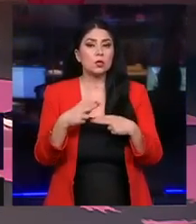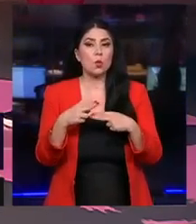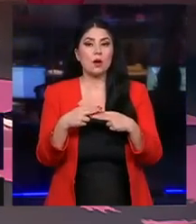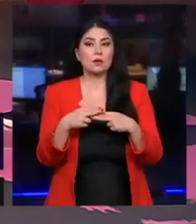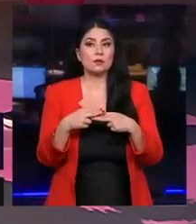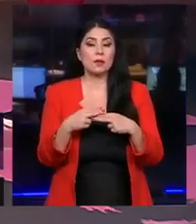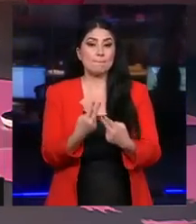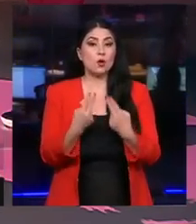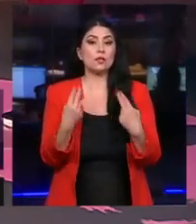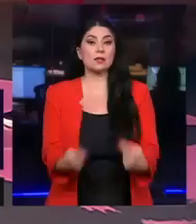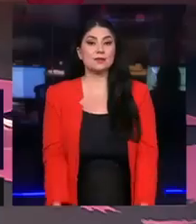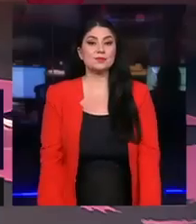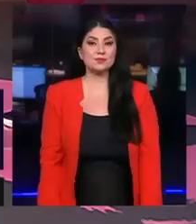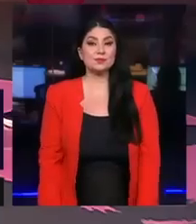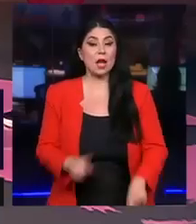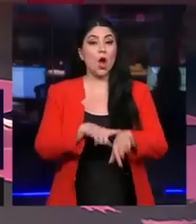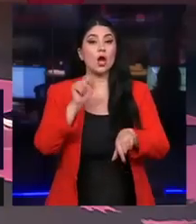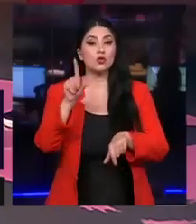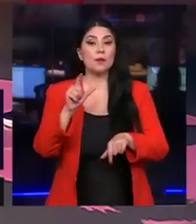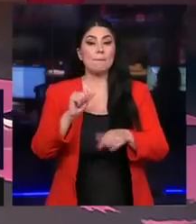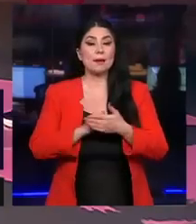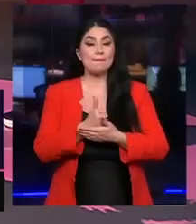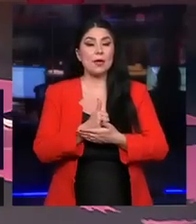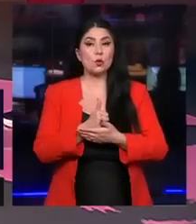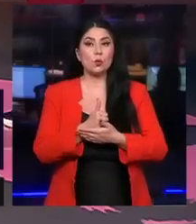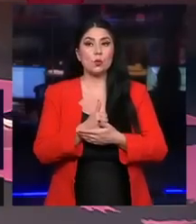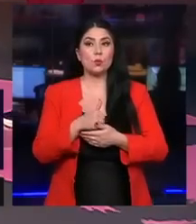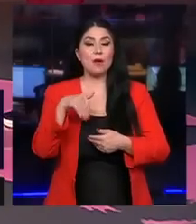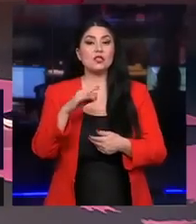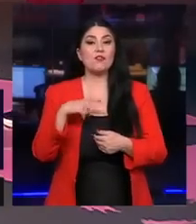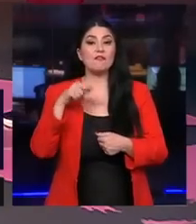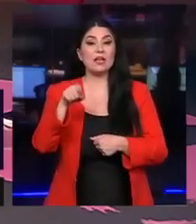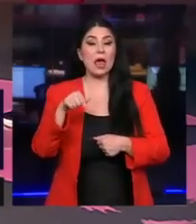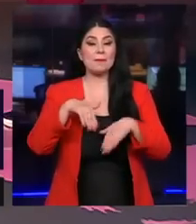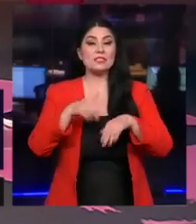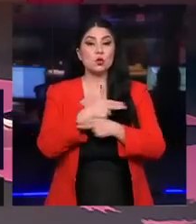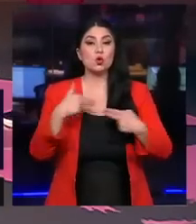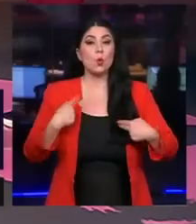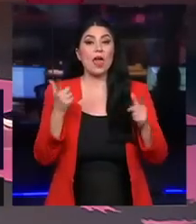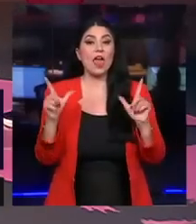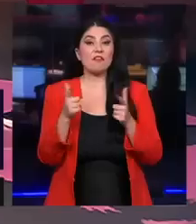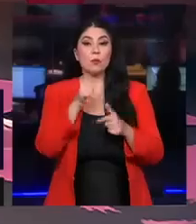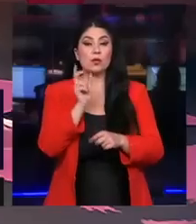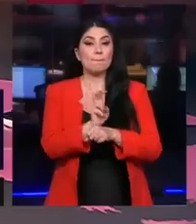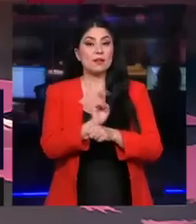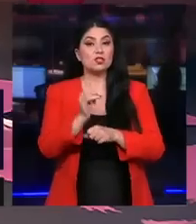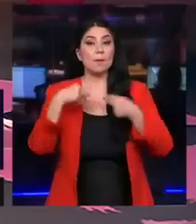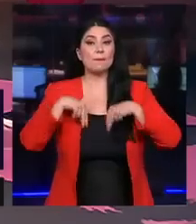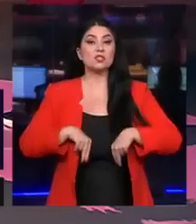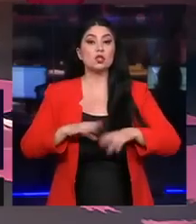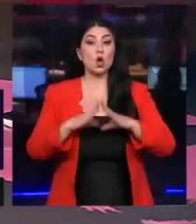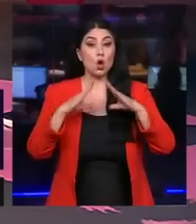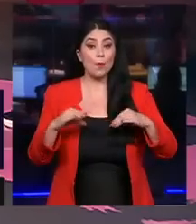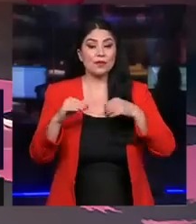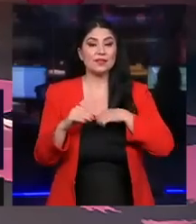una semnificativă. Cristina, la ora 12, premierul va fi la Ministerul Justiției, la un eveniment la care participă și președintele